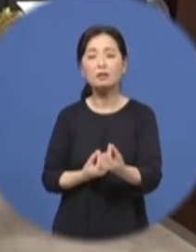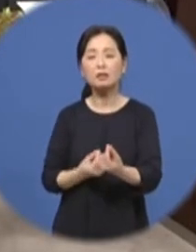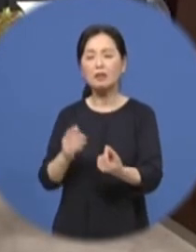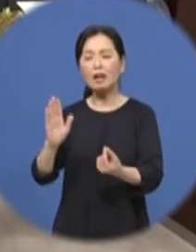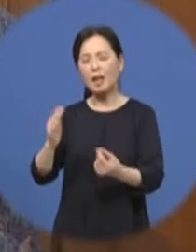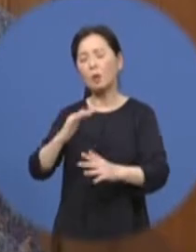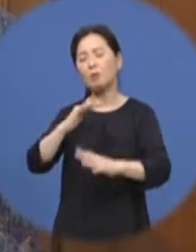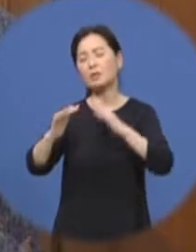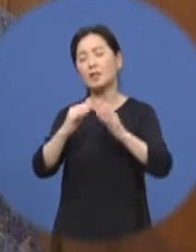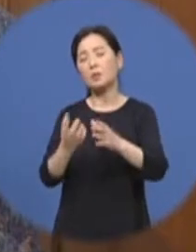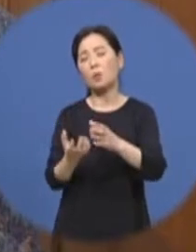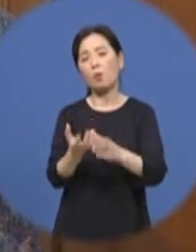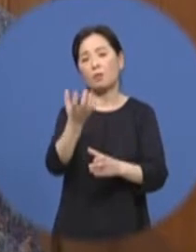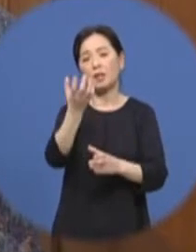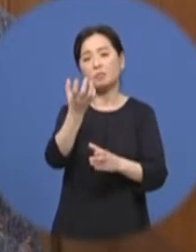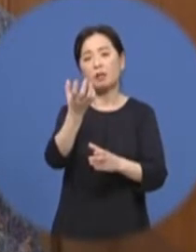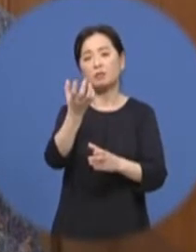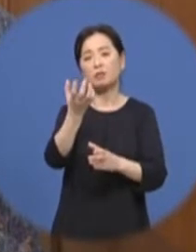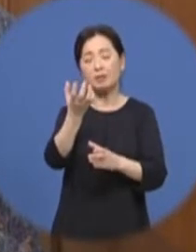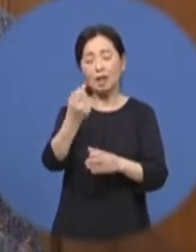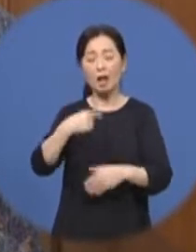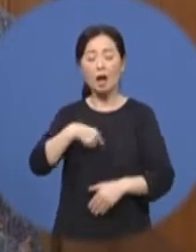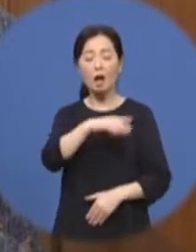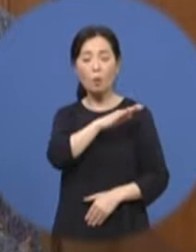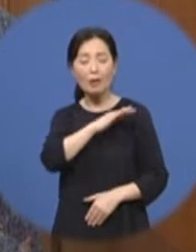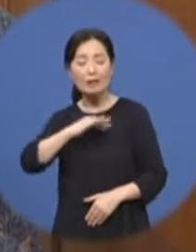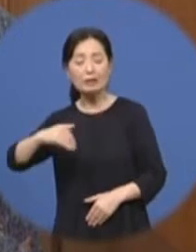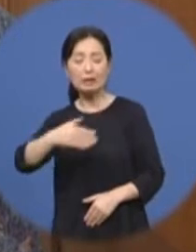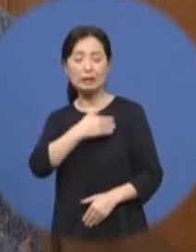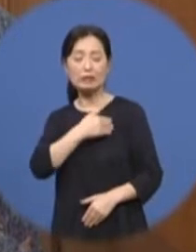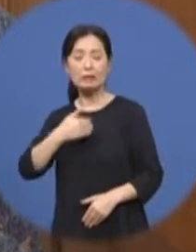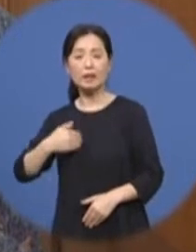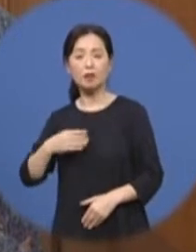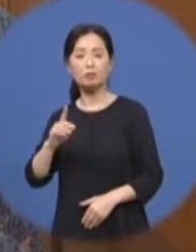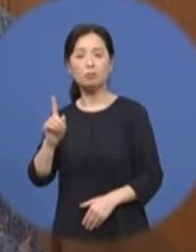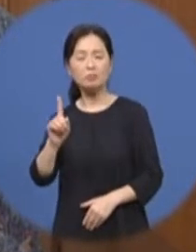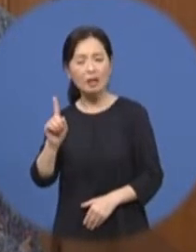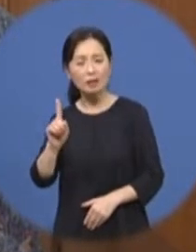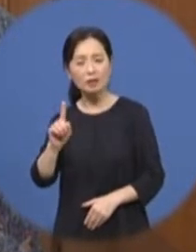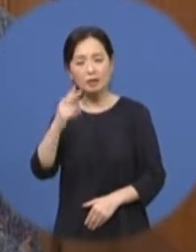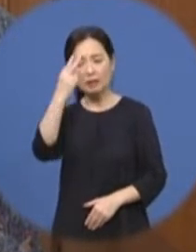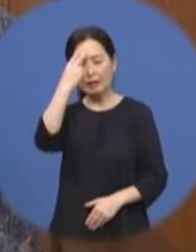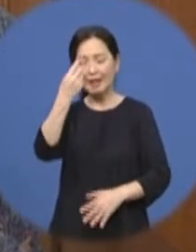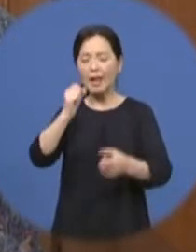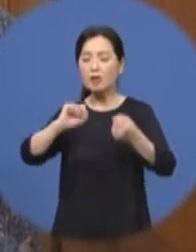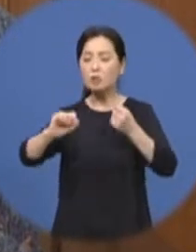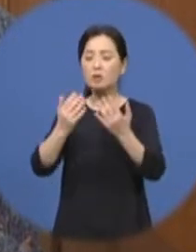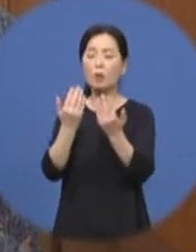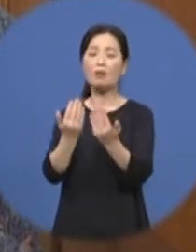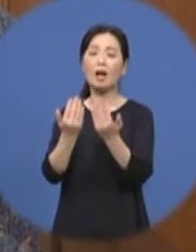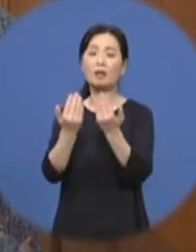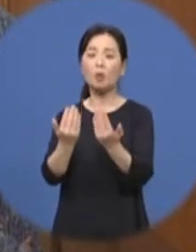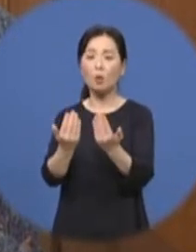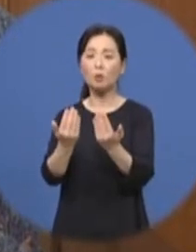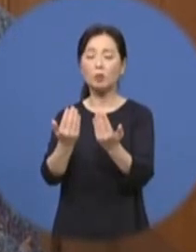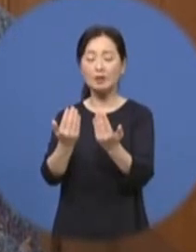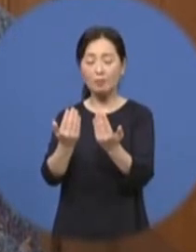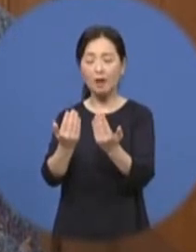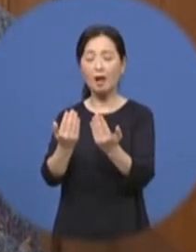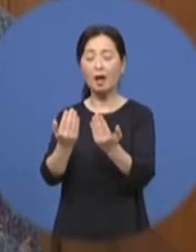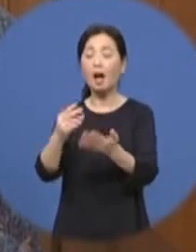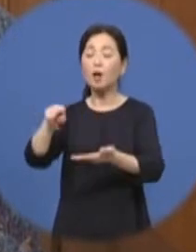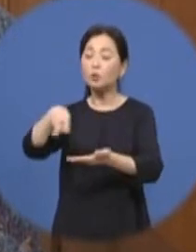争が起こる、じゃあ私たちのできることは芸術の学校として歌と踊